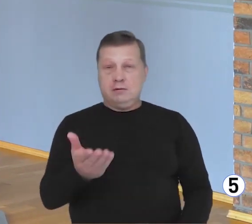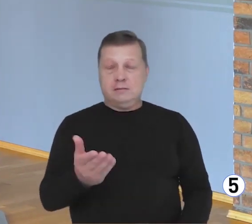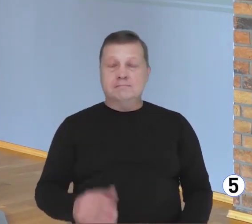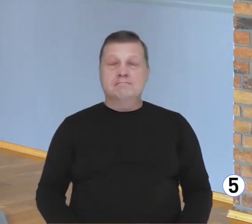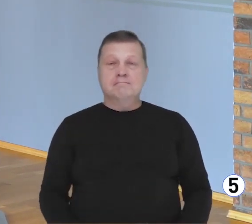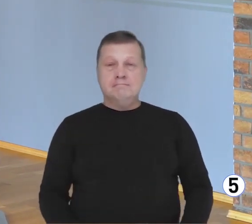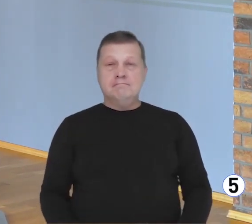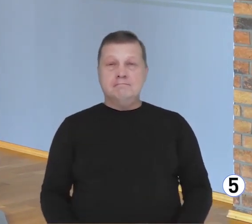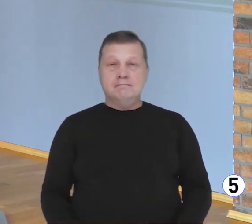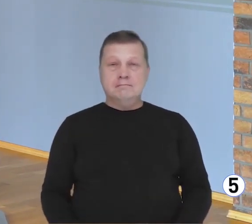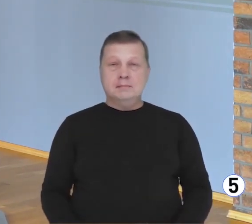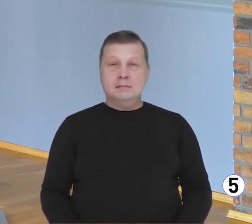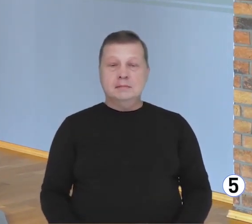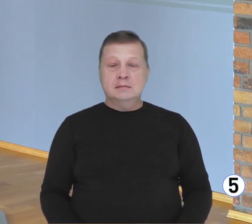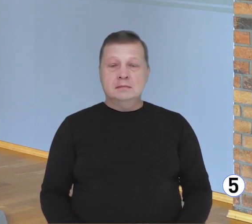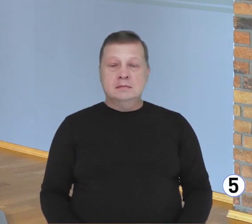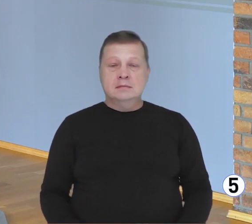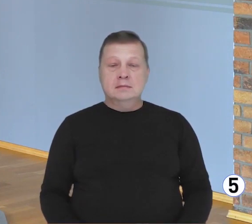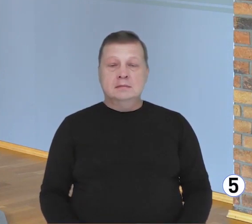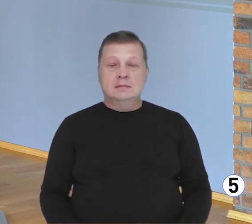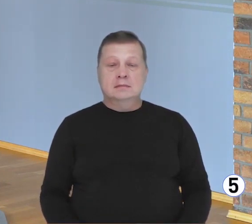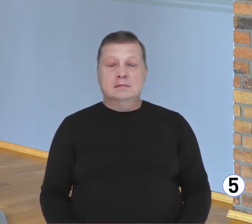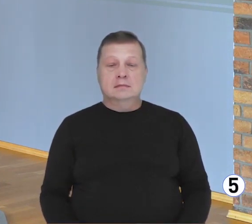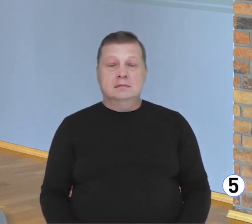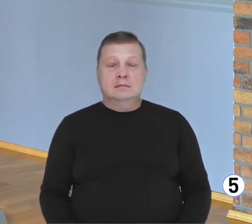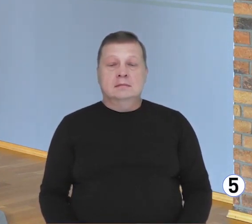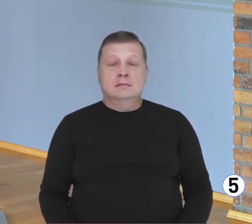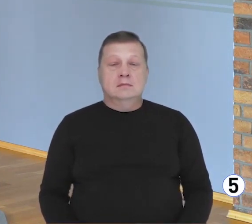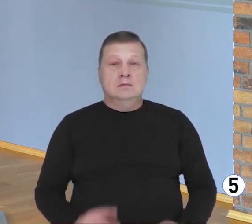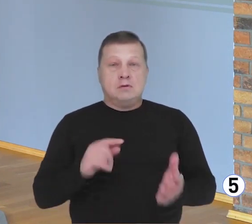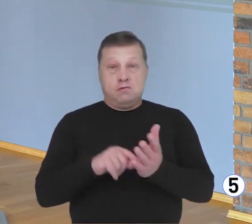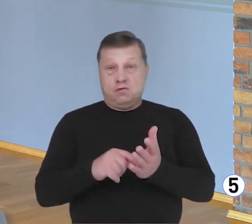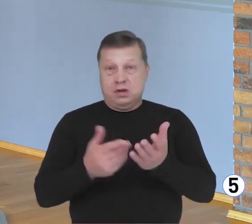Popatrzcie, jak to wygląda z boku. O, właśnie.